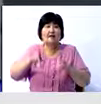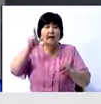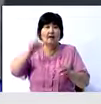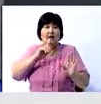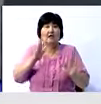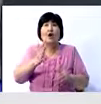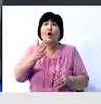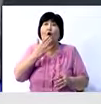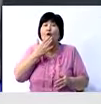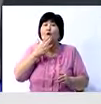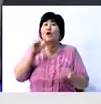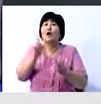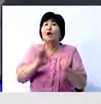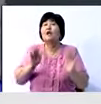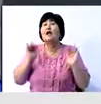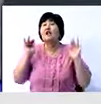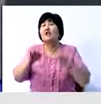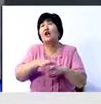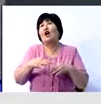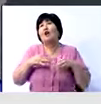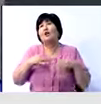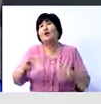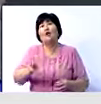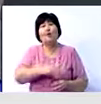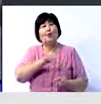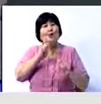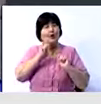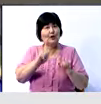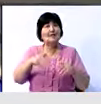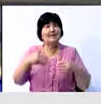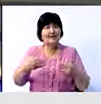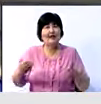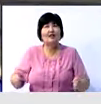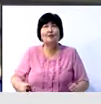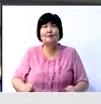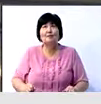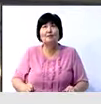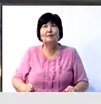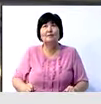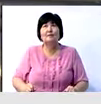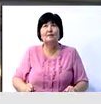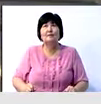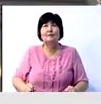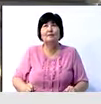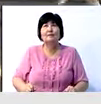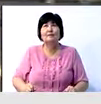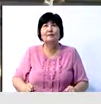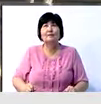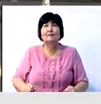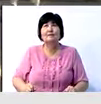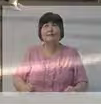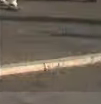Өнерпаз ұлттық әндерді орындап, жиналғандарға мерекелік көңіл күй сыйлады. Лимара Иргайбаева, Шыңғыс Абаев, Қанат Махамбетов,